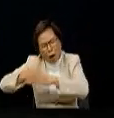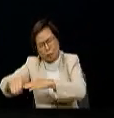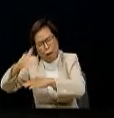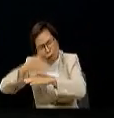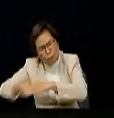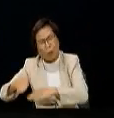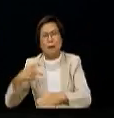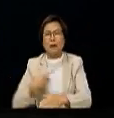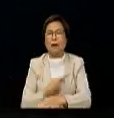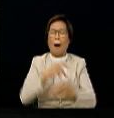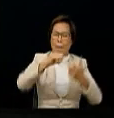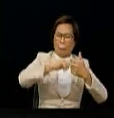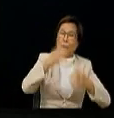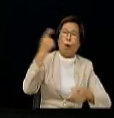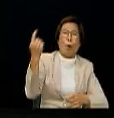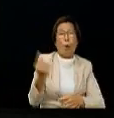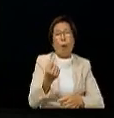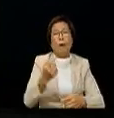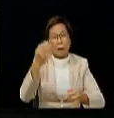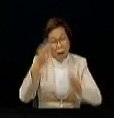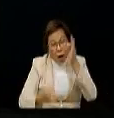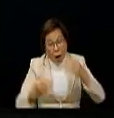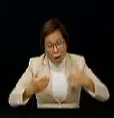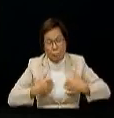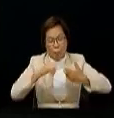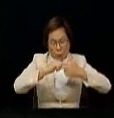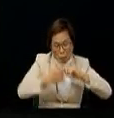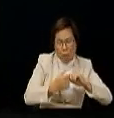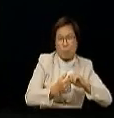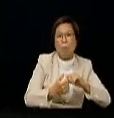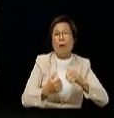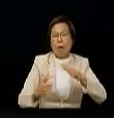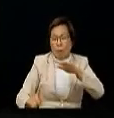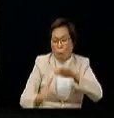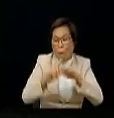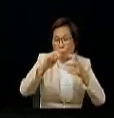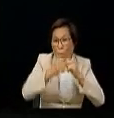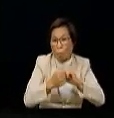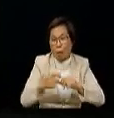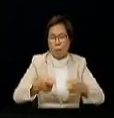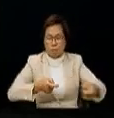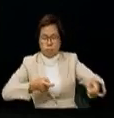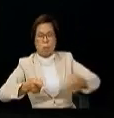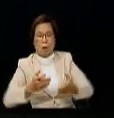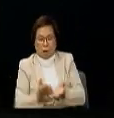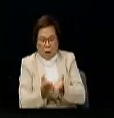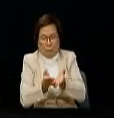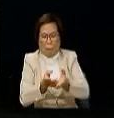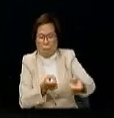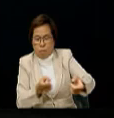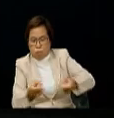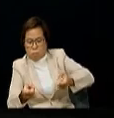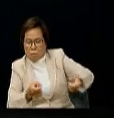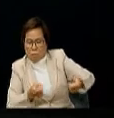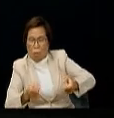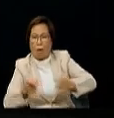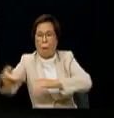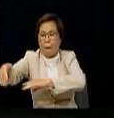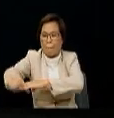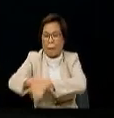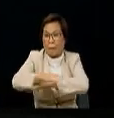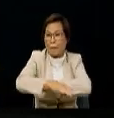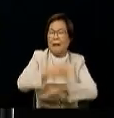Setiap kali kita deishu kapal yang dipanggil kapal pengawal pantai namun kapal